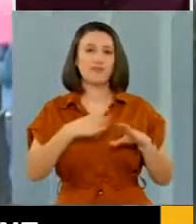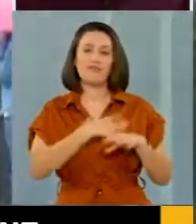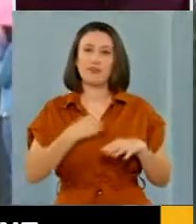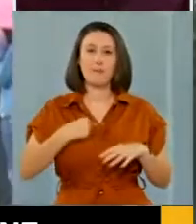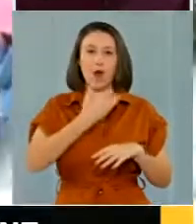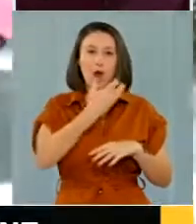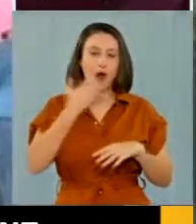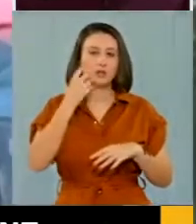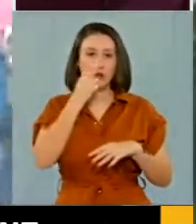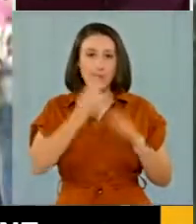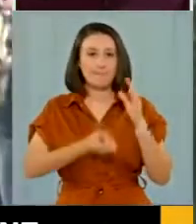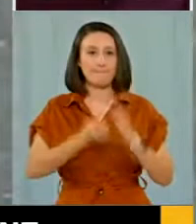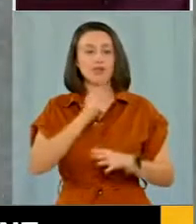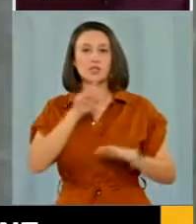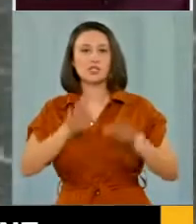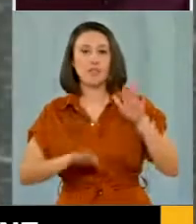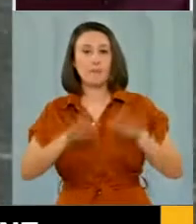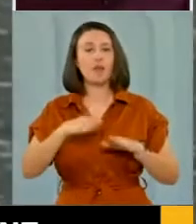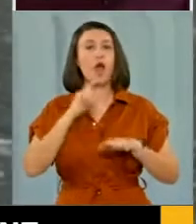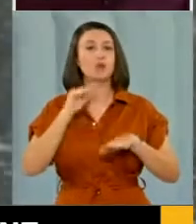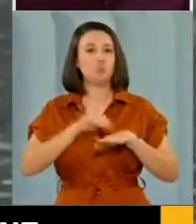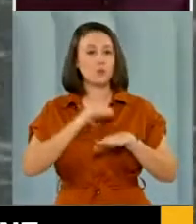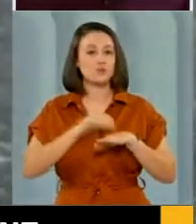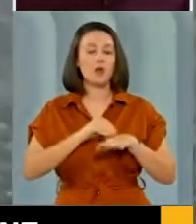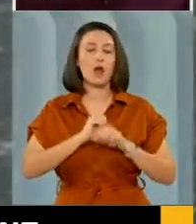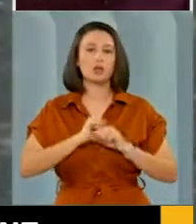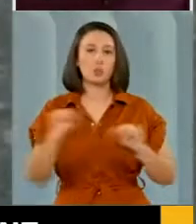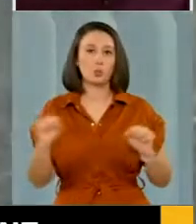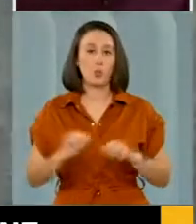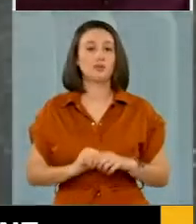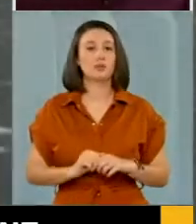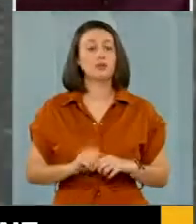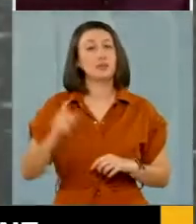să reapară instabilitatea atmosferică destul de accentuată